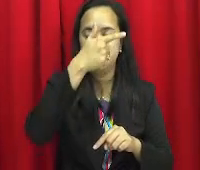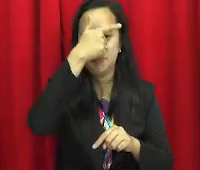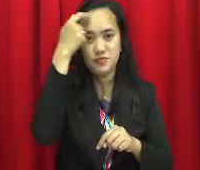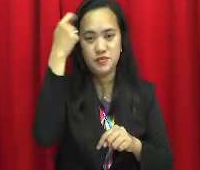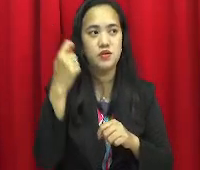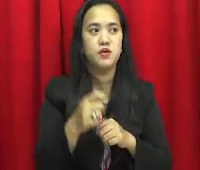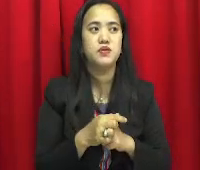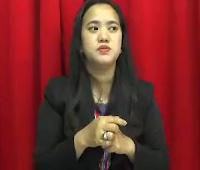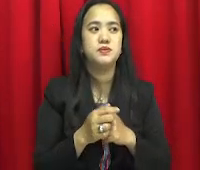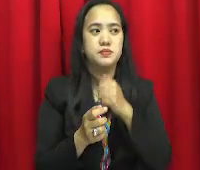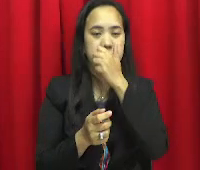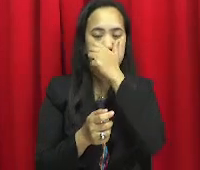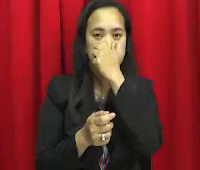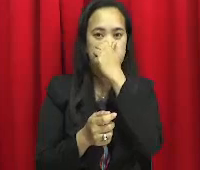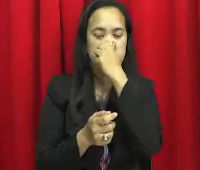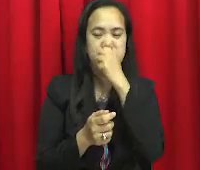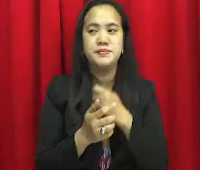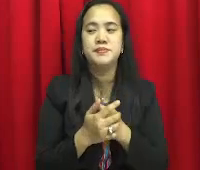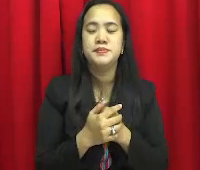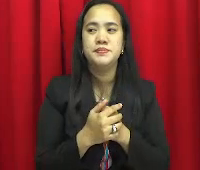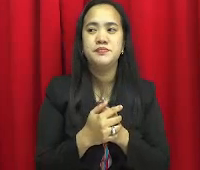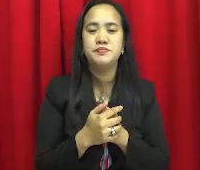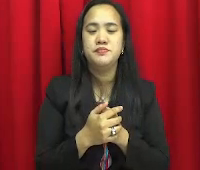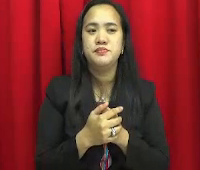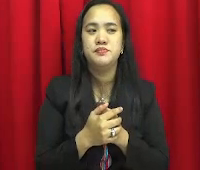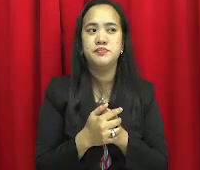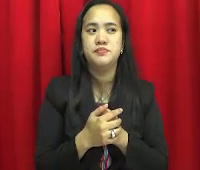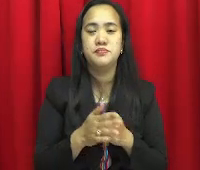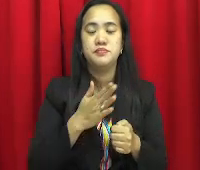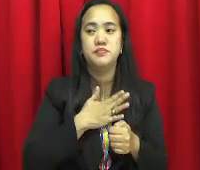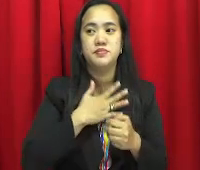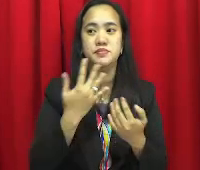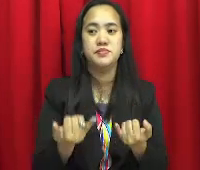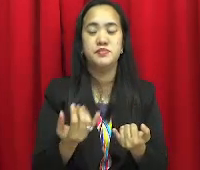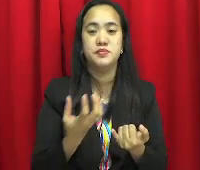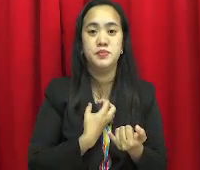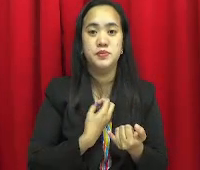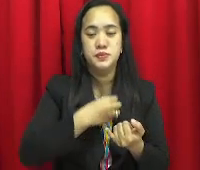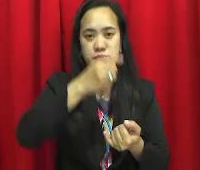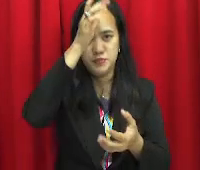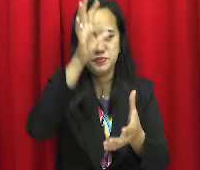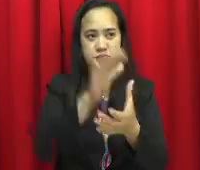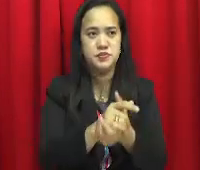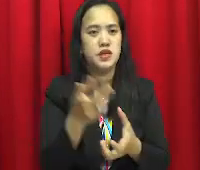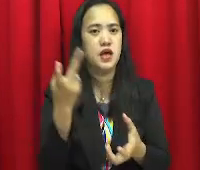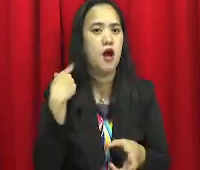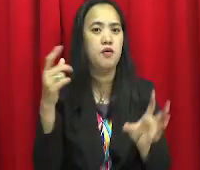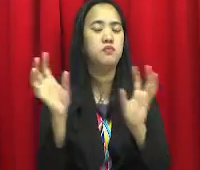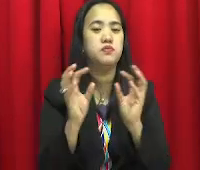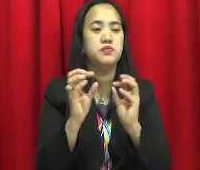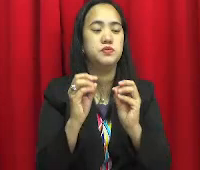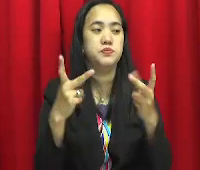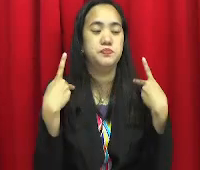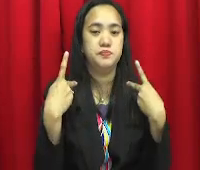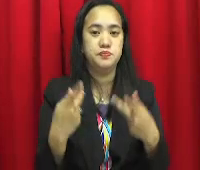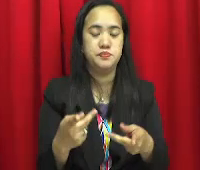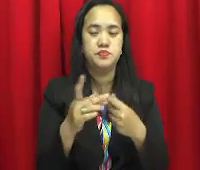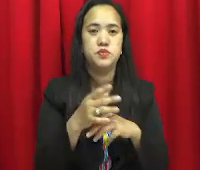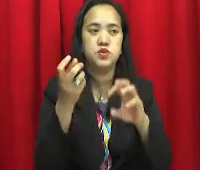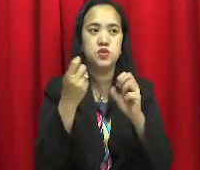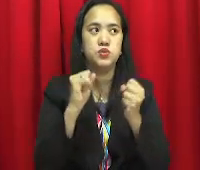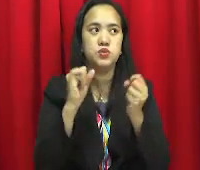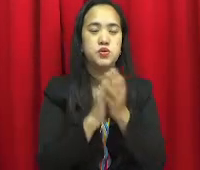eh, wala nga yung husband ko. Lahat yung ikaw. Presensya niya. Oo. So dapat talagang alerto na alerto ako sa